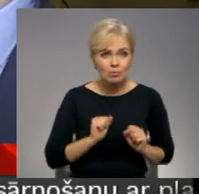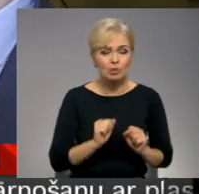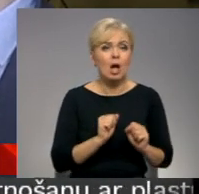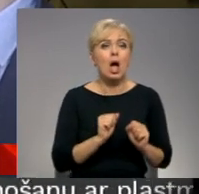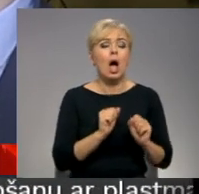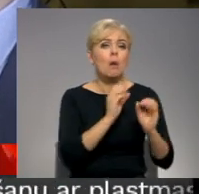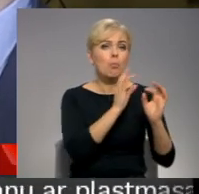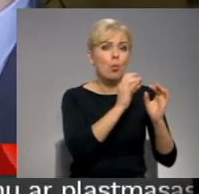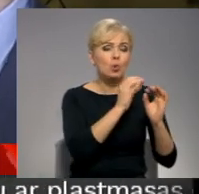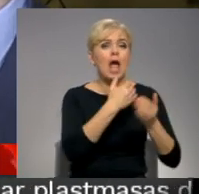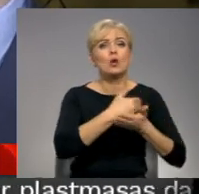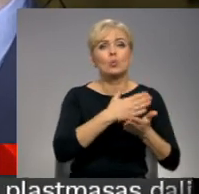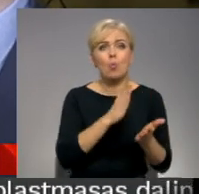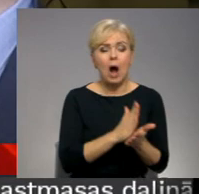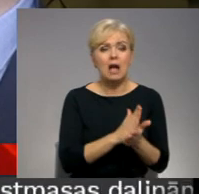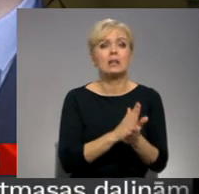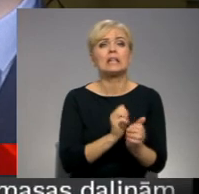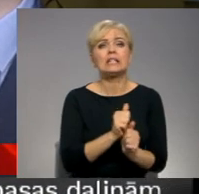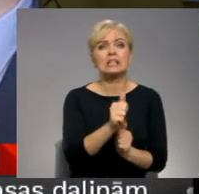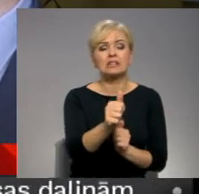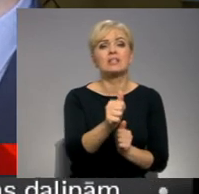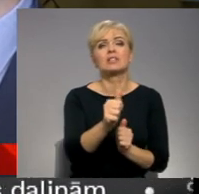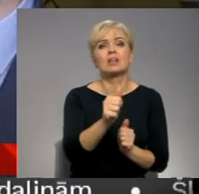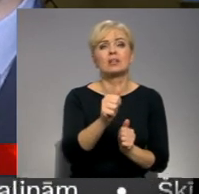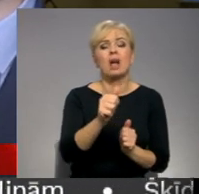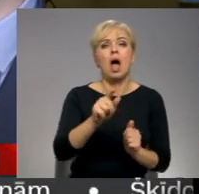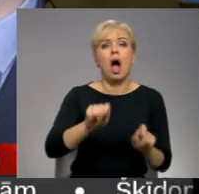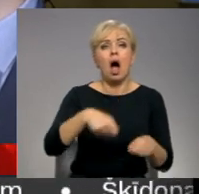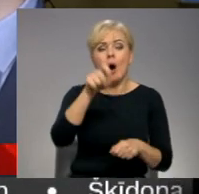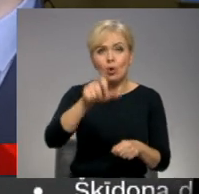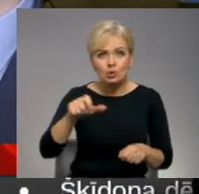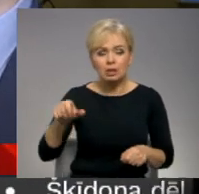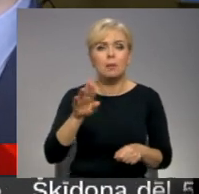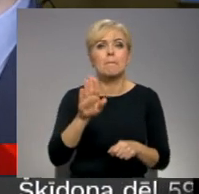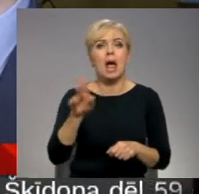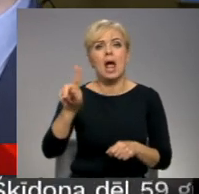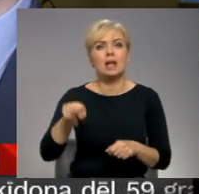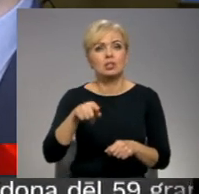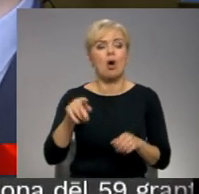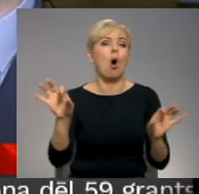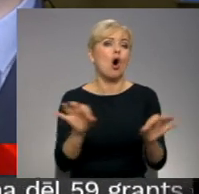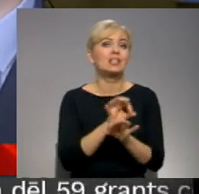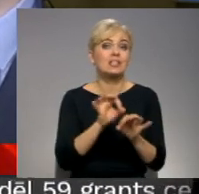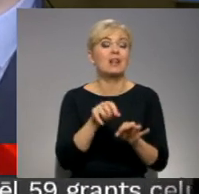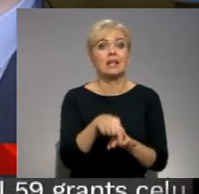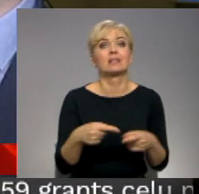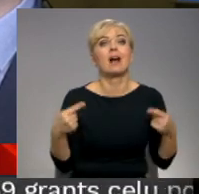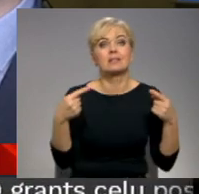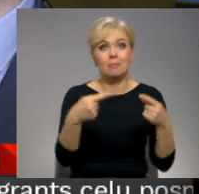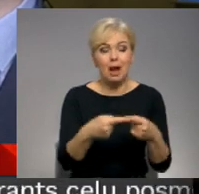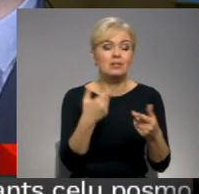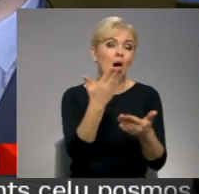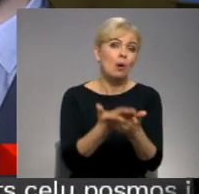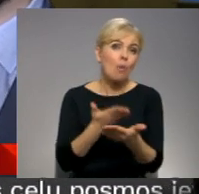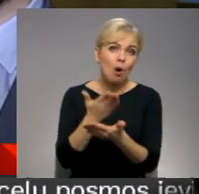pūtēja nodaļa ir izvirzījusi vairākus audzēkņus, jau spēlē NBS orķestrī, un nu, ir tas mērķis